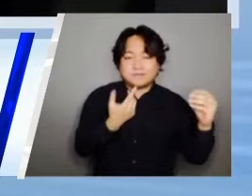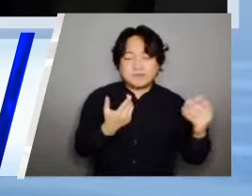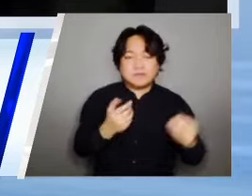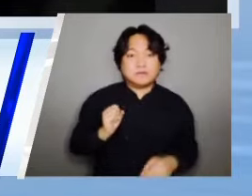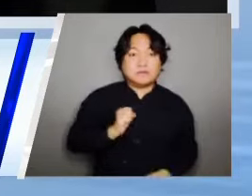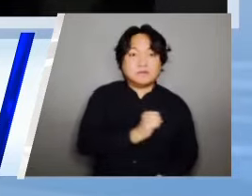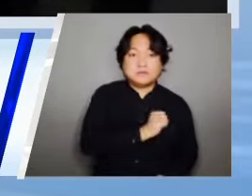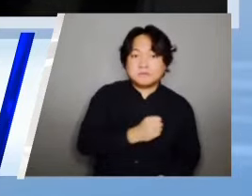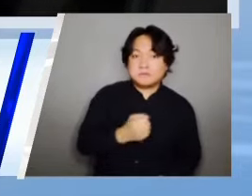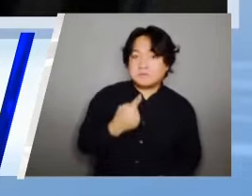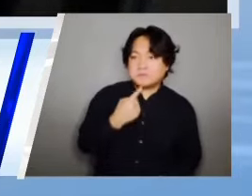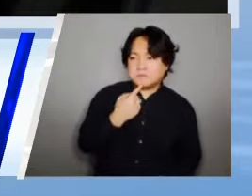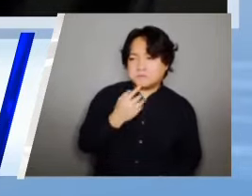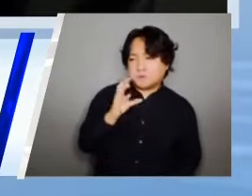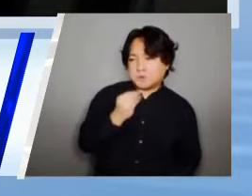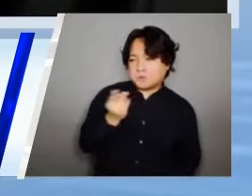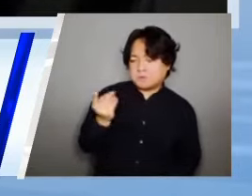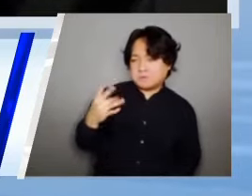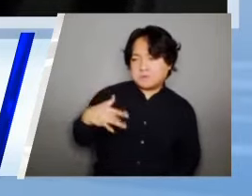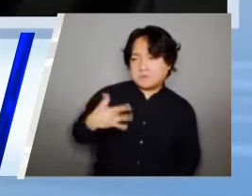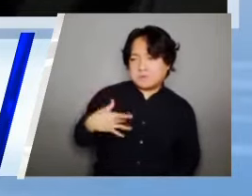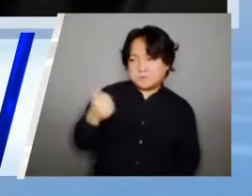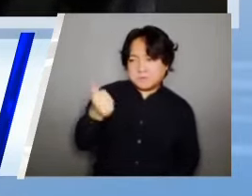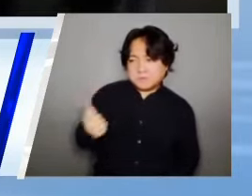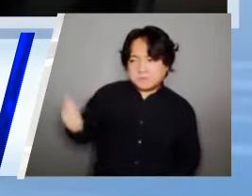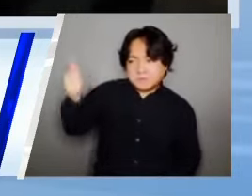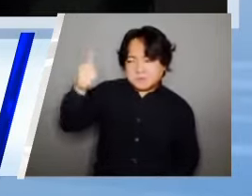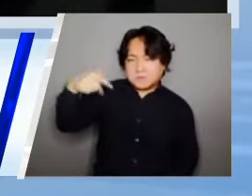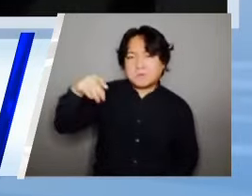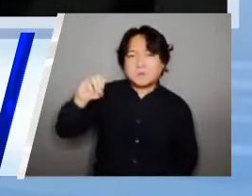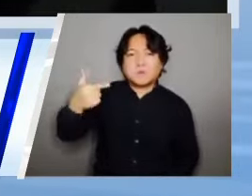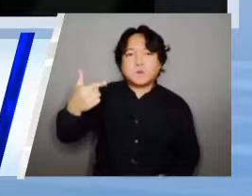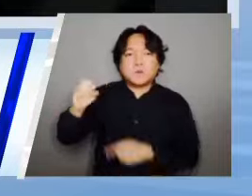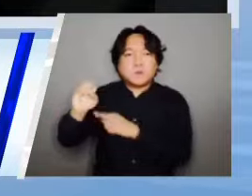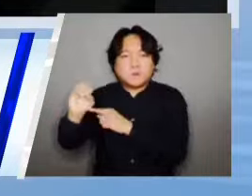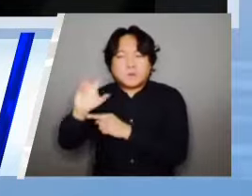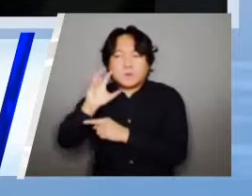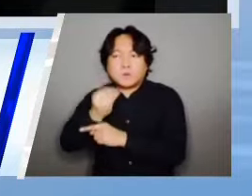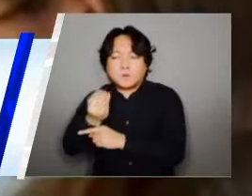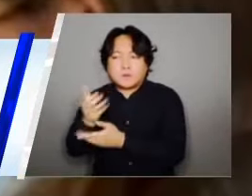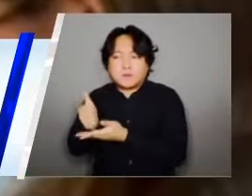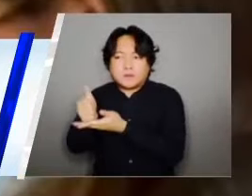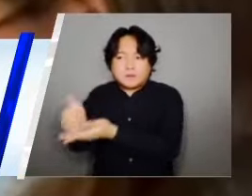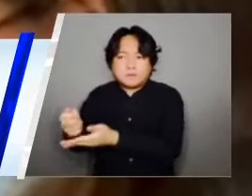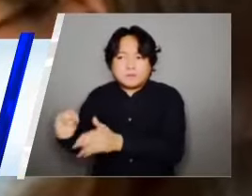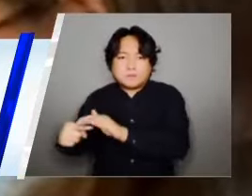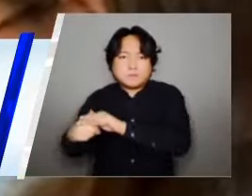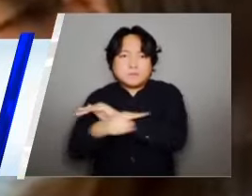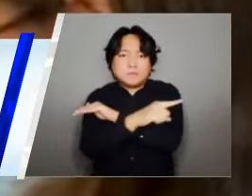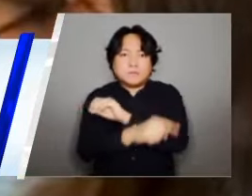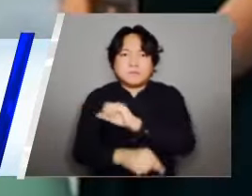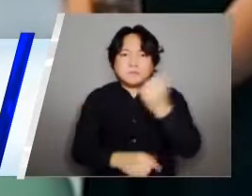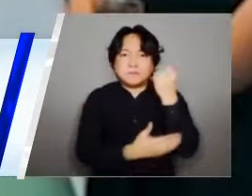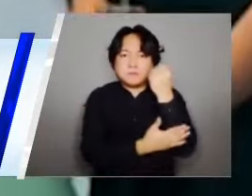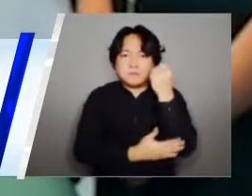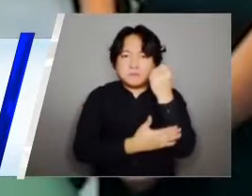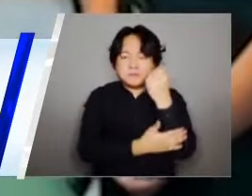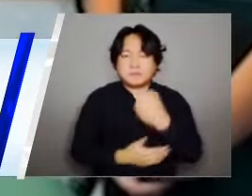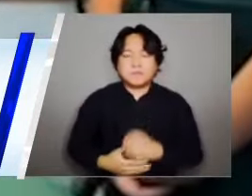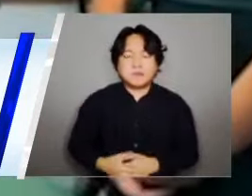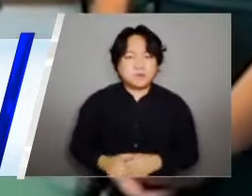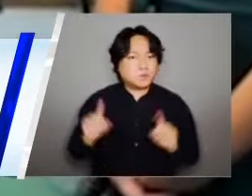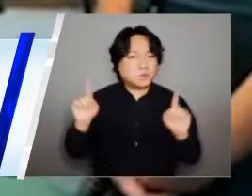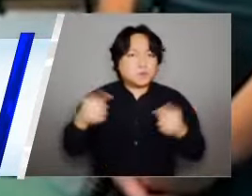mga utak ng iligal na Pogo activities sa bansa natuloy ang executive session na tumagal lang ng ilang minuto dahil may